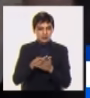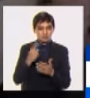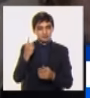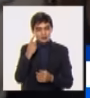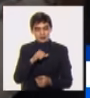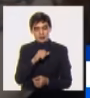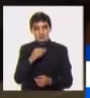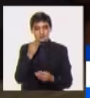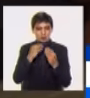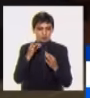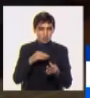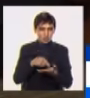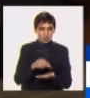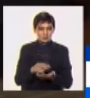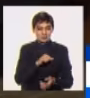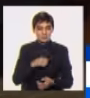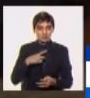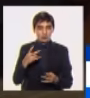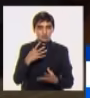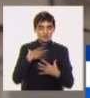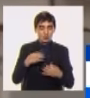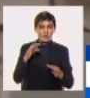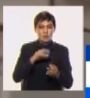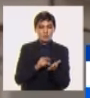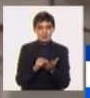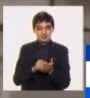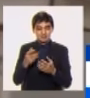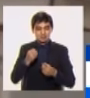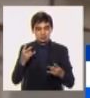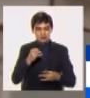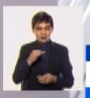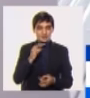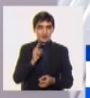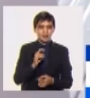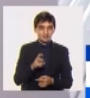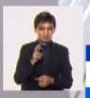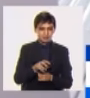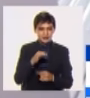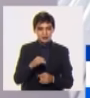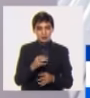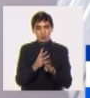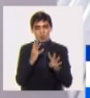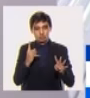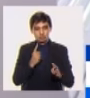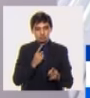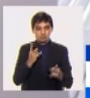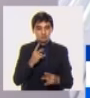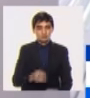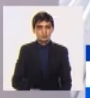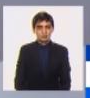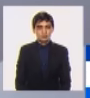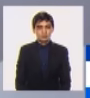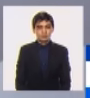продукты здоровье бабушки необходимое чтобы получить пенсию приходится нанимать такси иногда простаивать очередь и